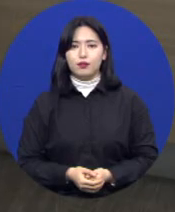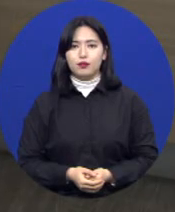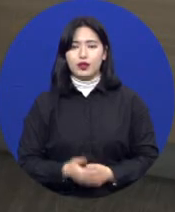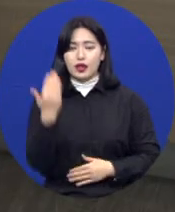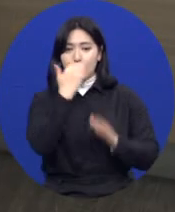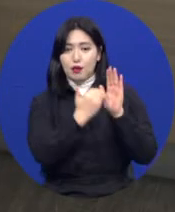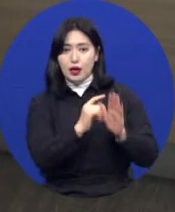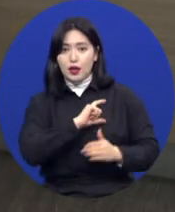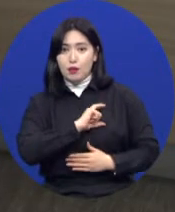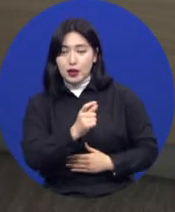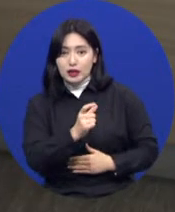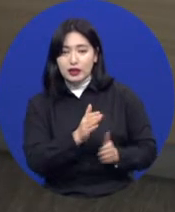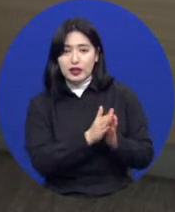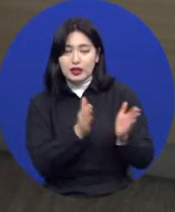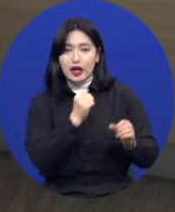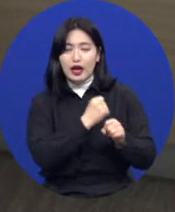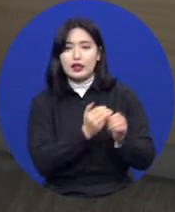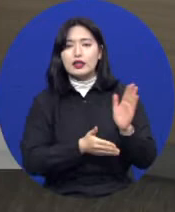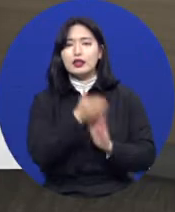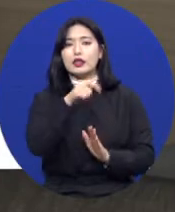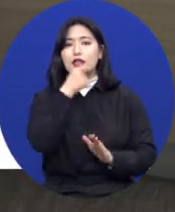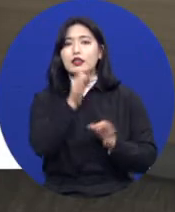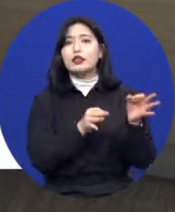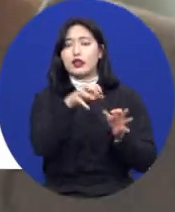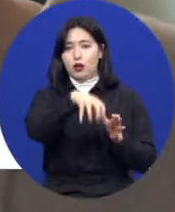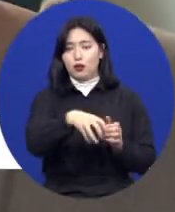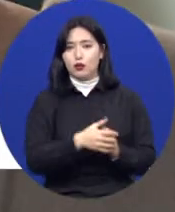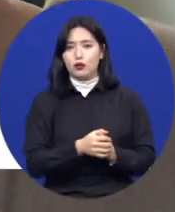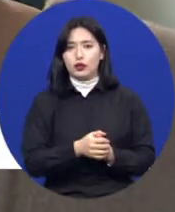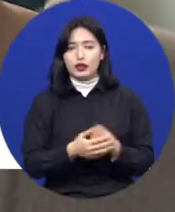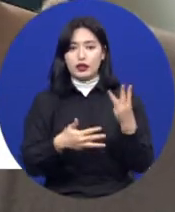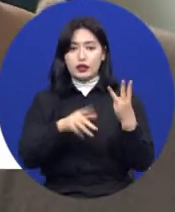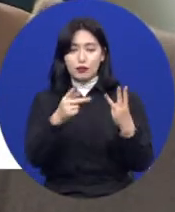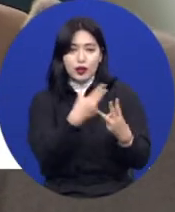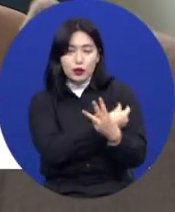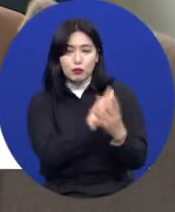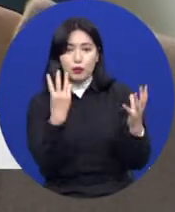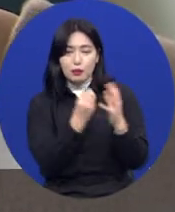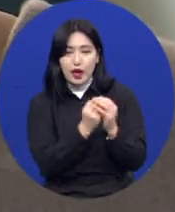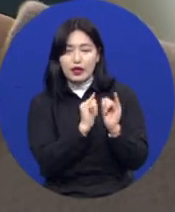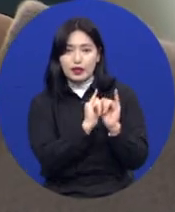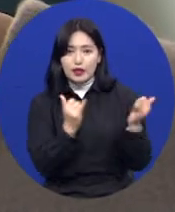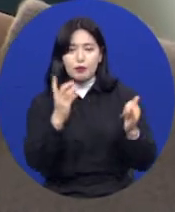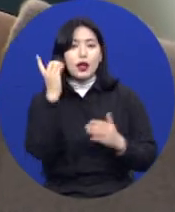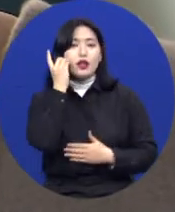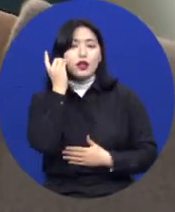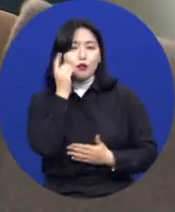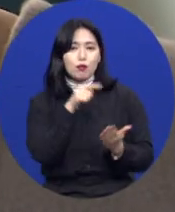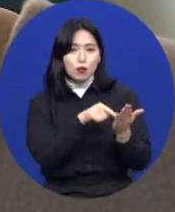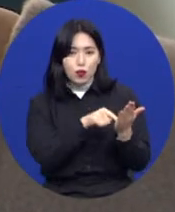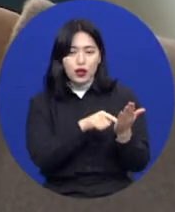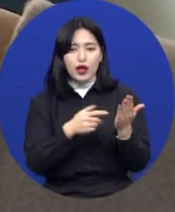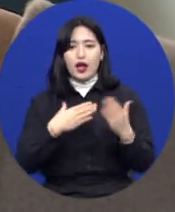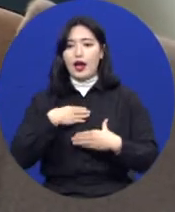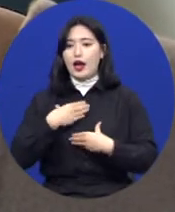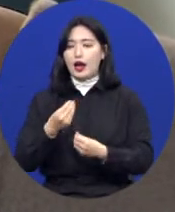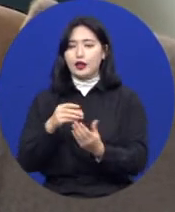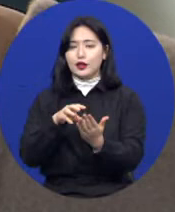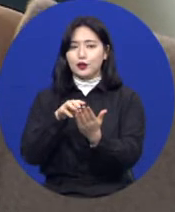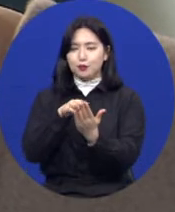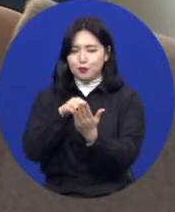방역 패스가 적용되는 제주 시내 한 식당. 3차 접종을 마친 사람의 휴대전화로 제주